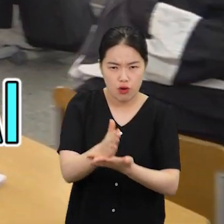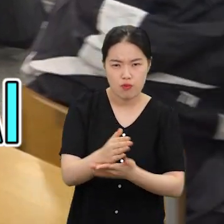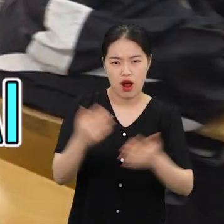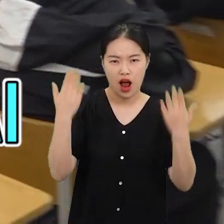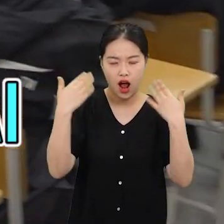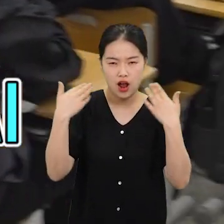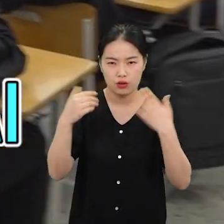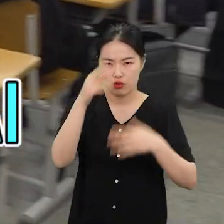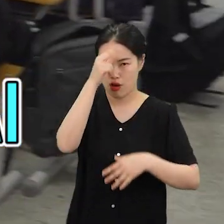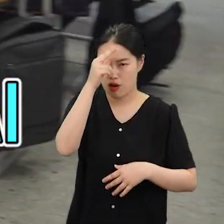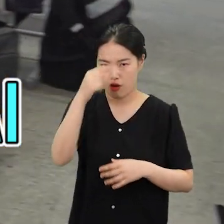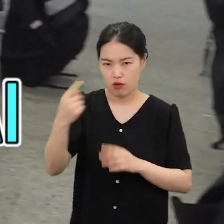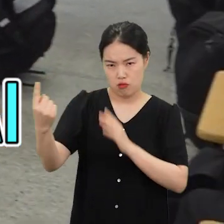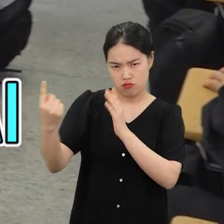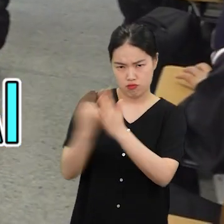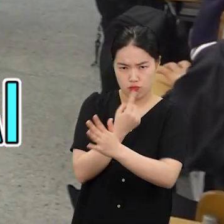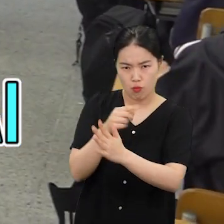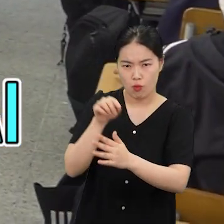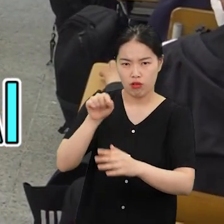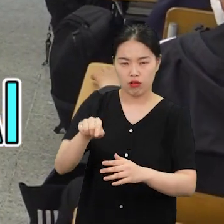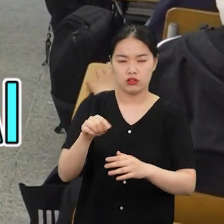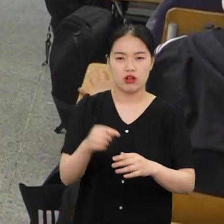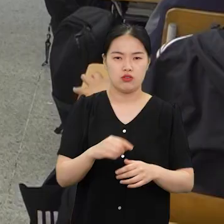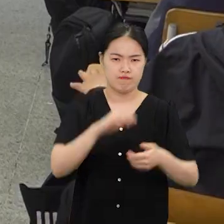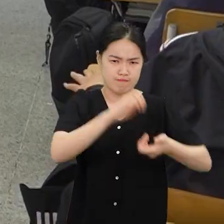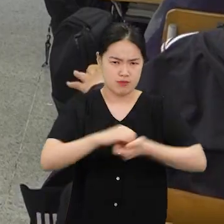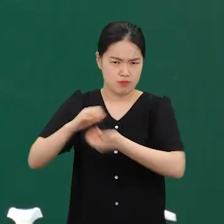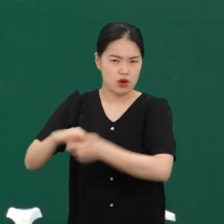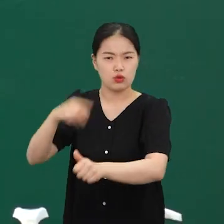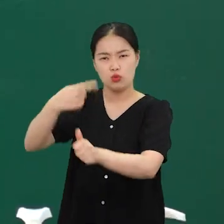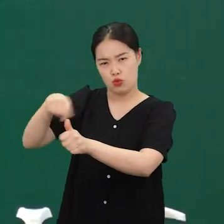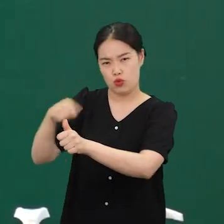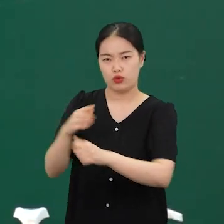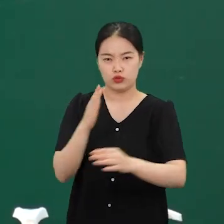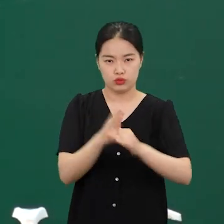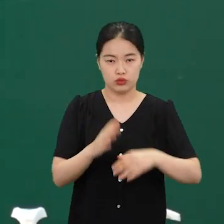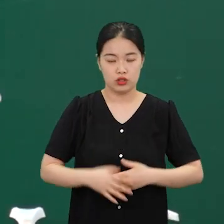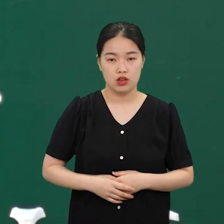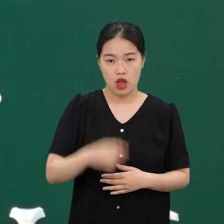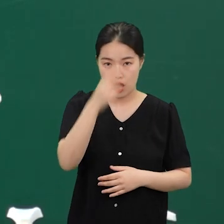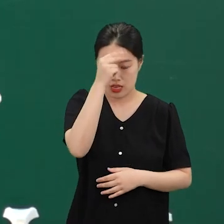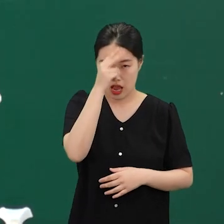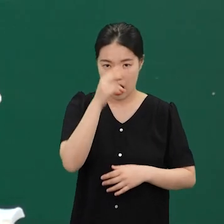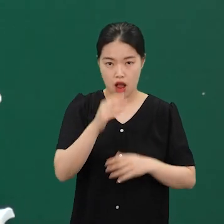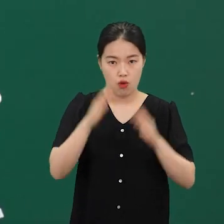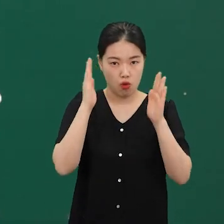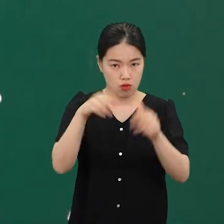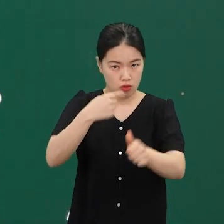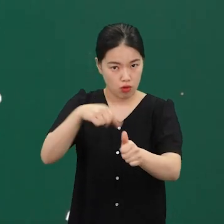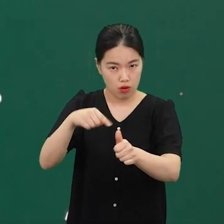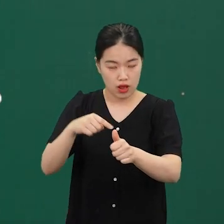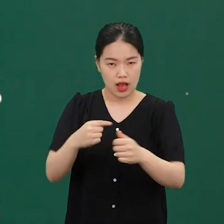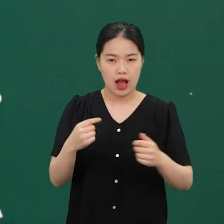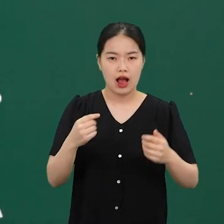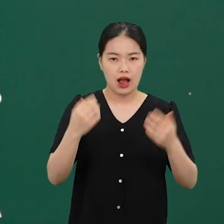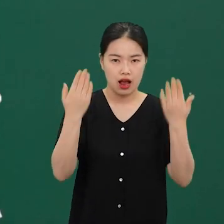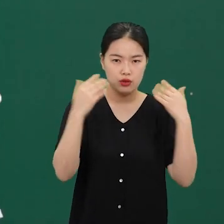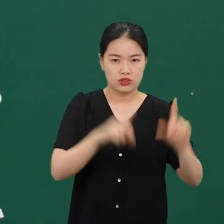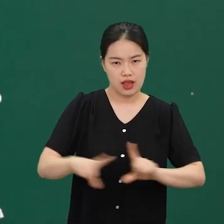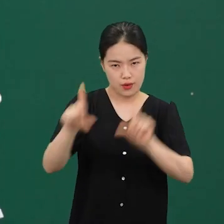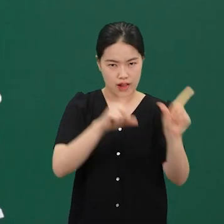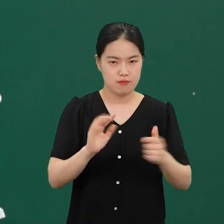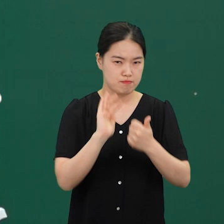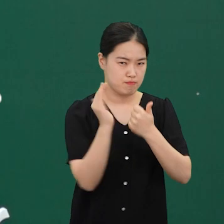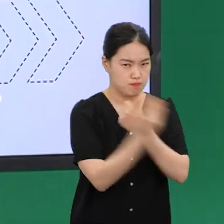맞춤형 예방교육을 의무적으로 실시하고 있는데요. 경찰관의 강의는 학생들에게 학교 생활을 지켜주는